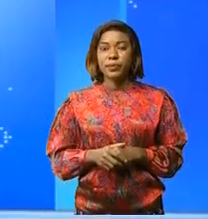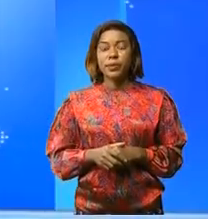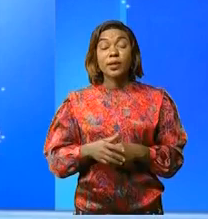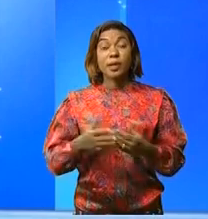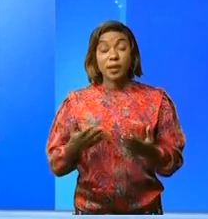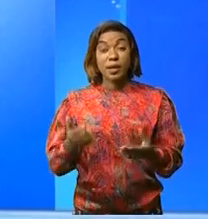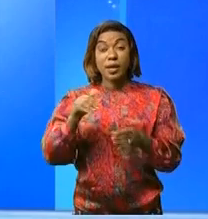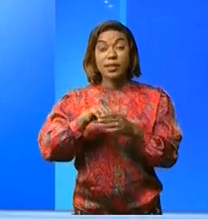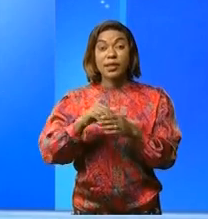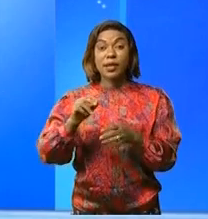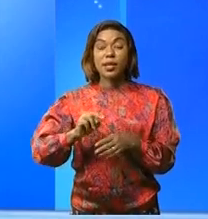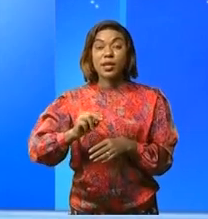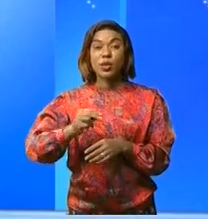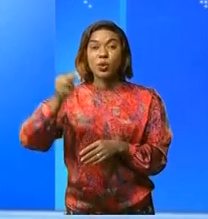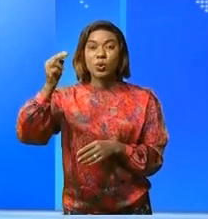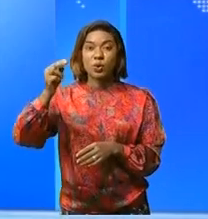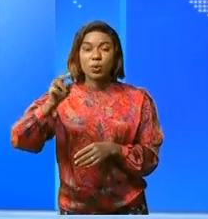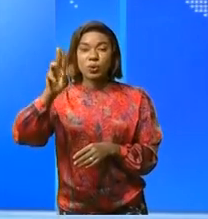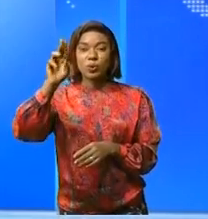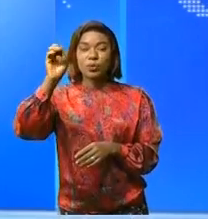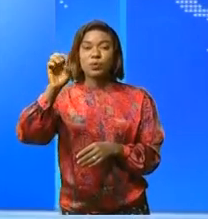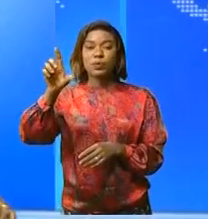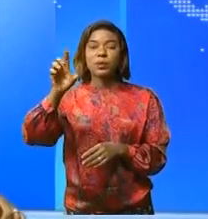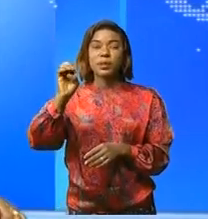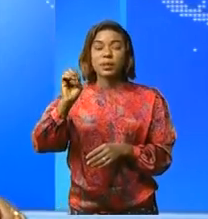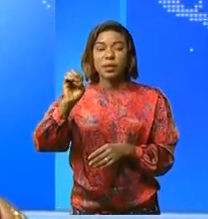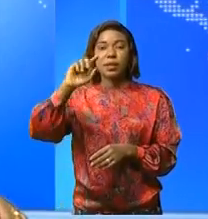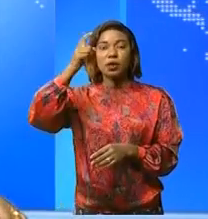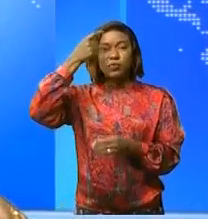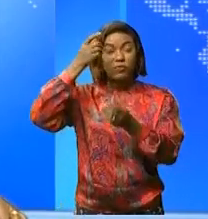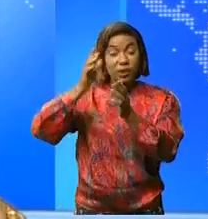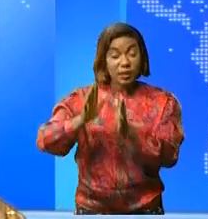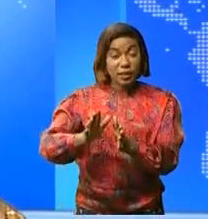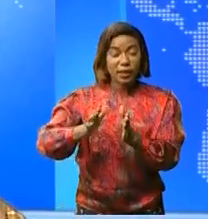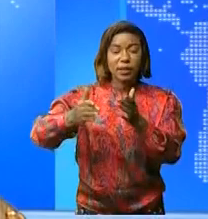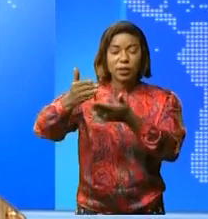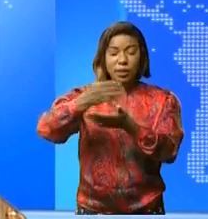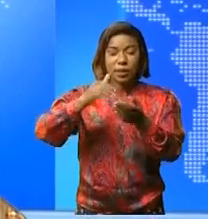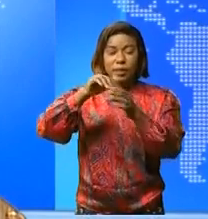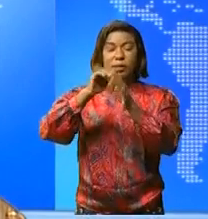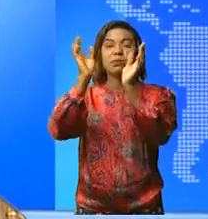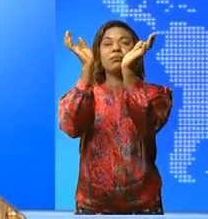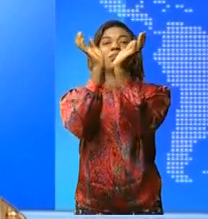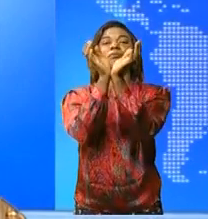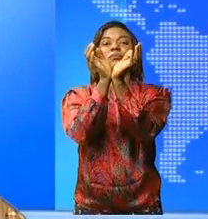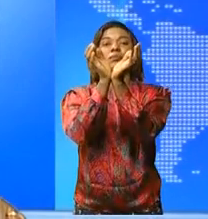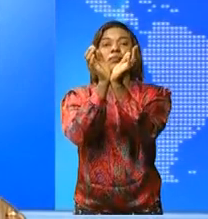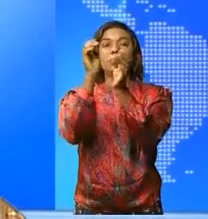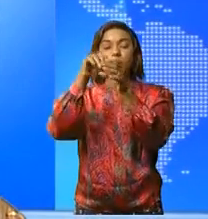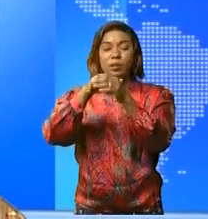Et dans le Haut-Ouélé, le gouverneur lance les travaux de réhabilitation du stade Kinkolé de